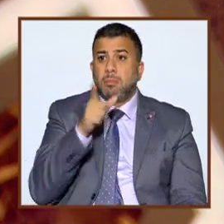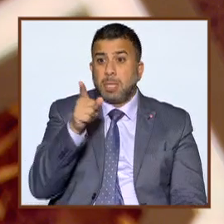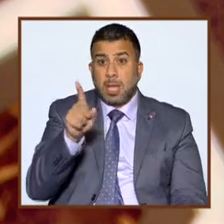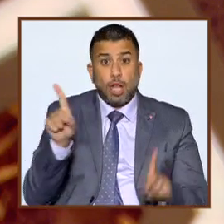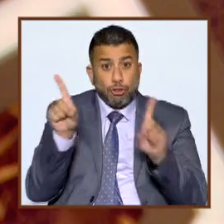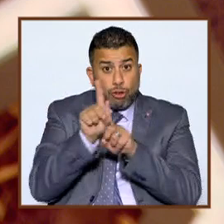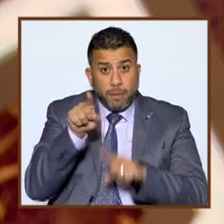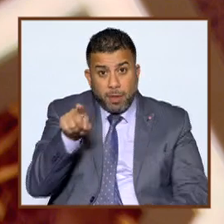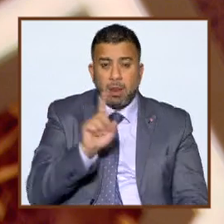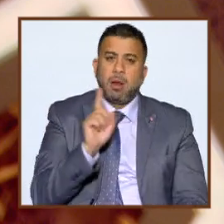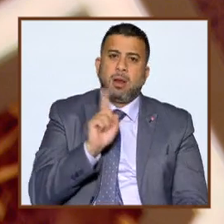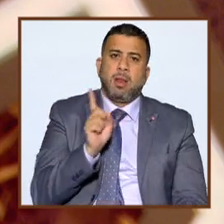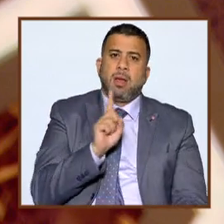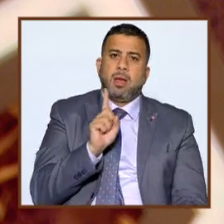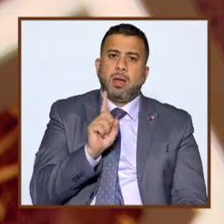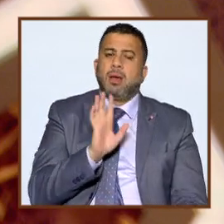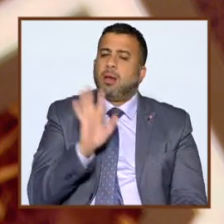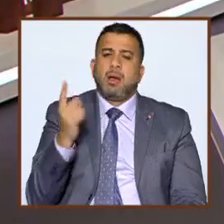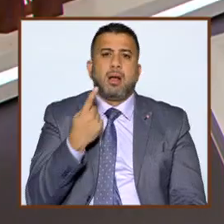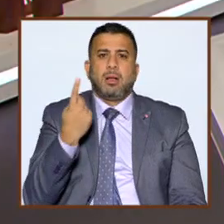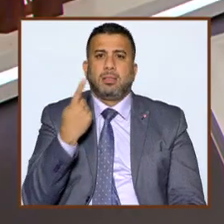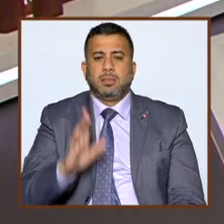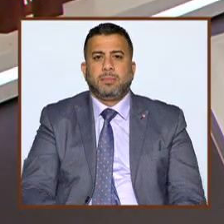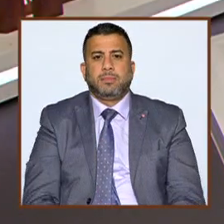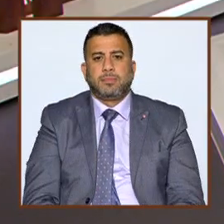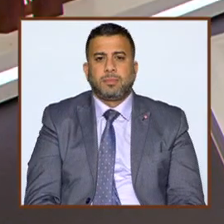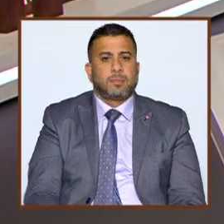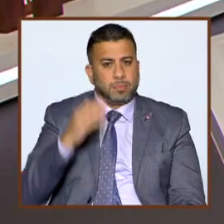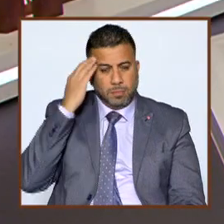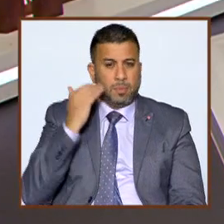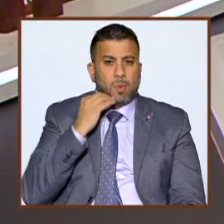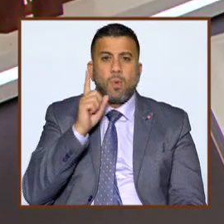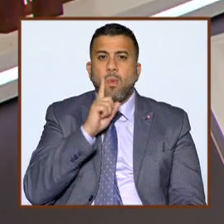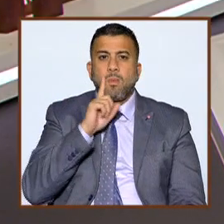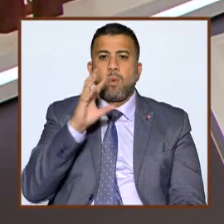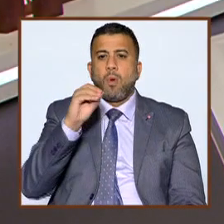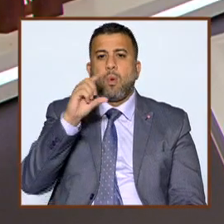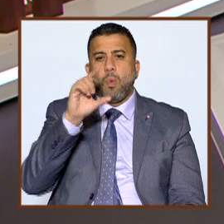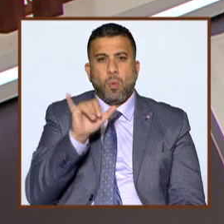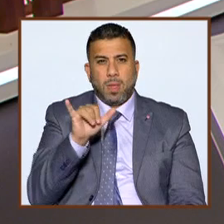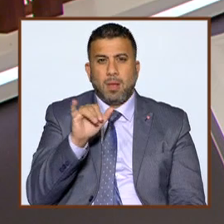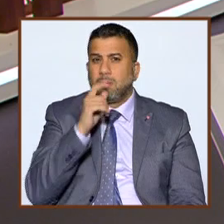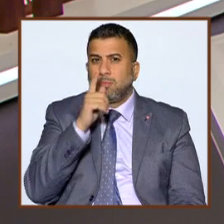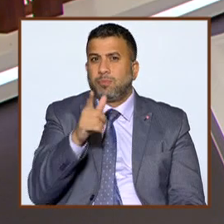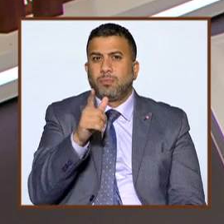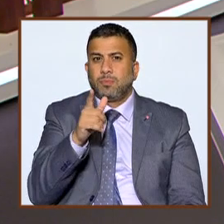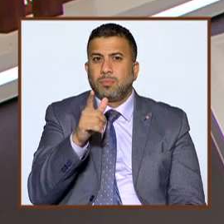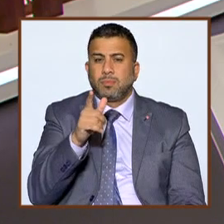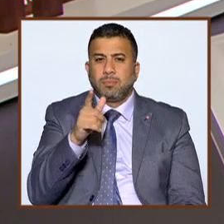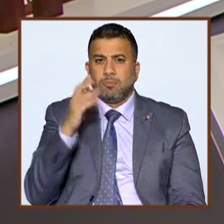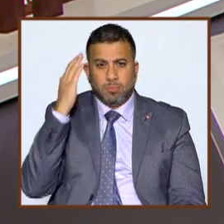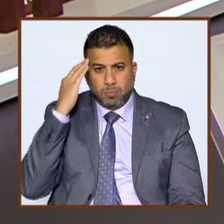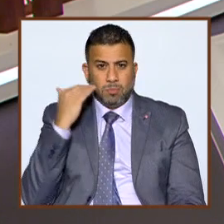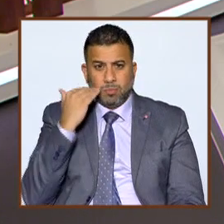مشركا بالله سبحانه وتعالى. أم هدى من أبو ظبي بارك الله فيها سألت تقول